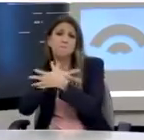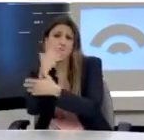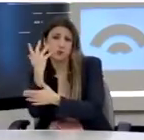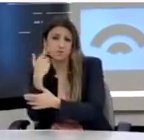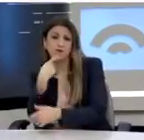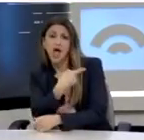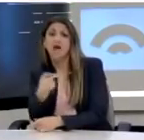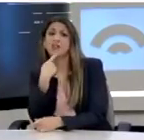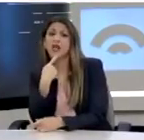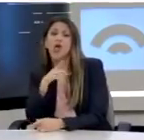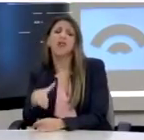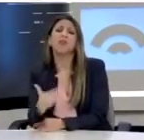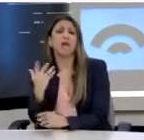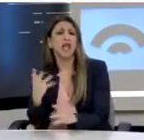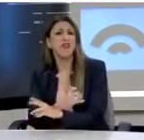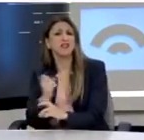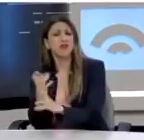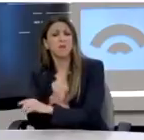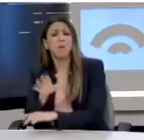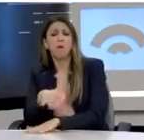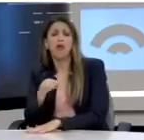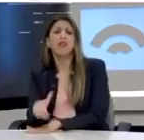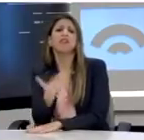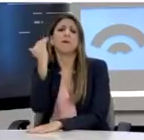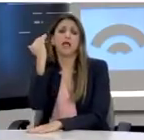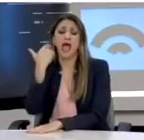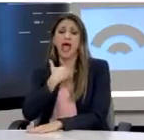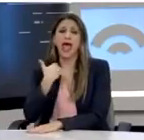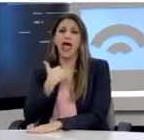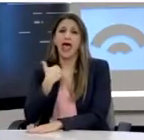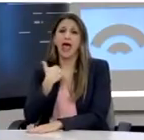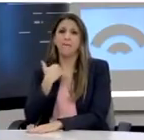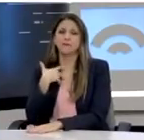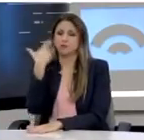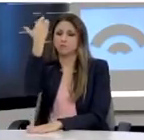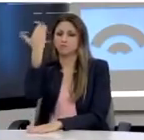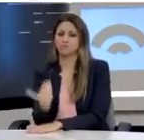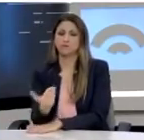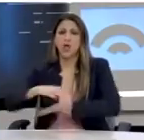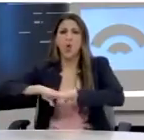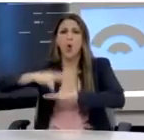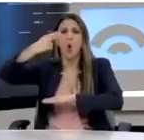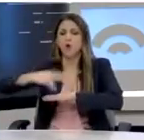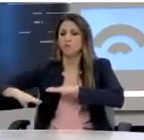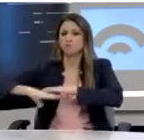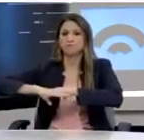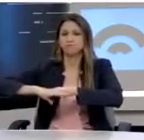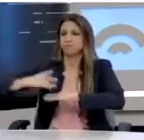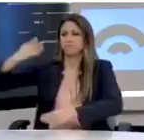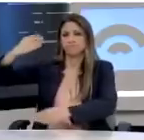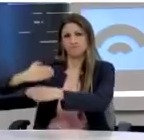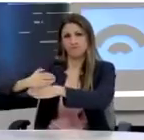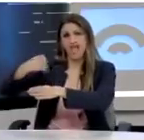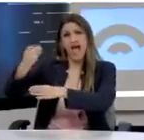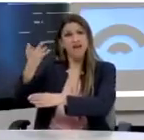που κερδίσατε όλα, όλα. Όσα εμείς είχαμε θέσει ως εθνική γραμμή, η συμφωνία αυτή δεν